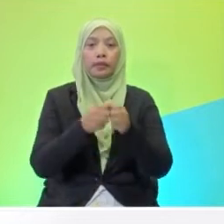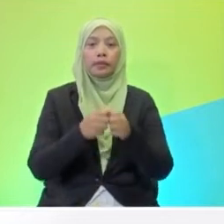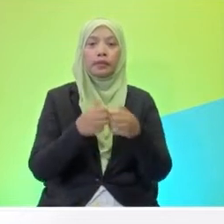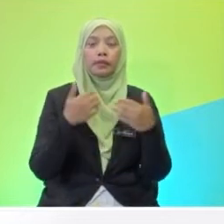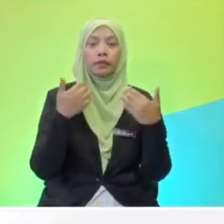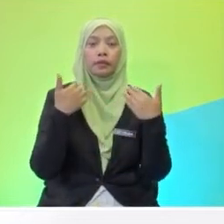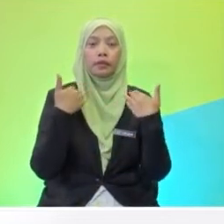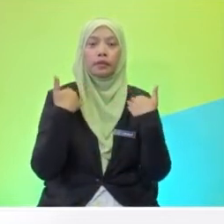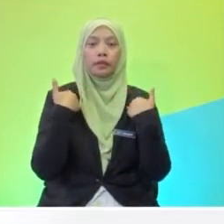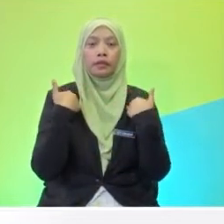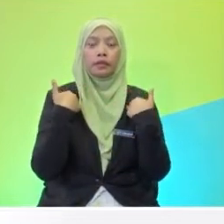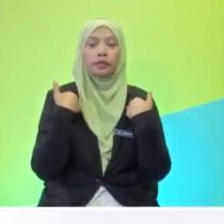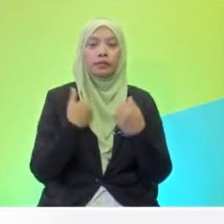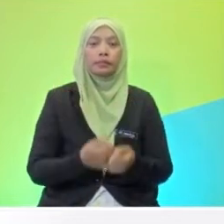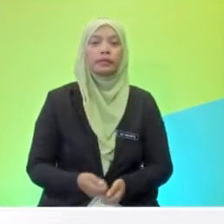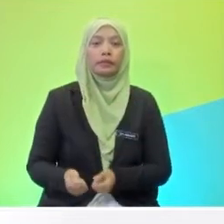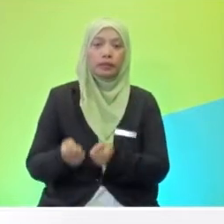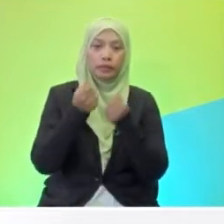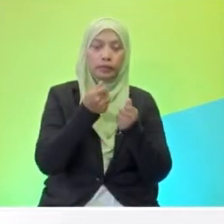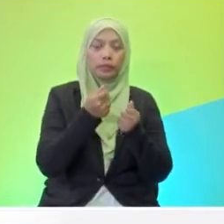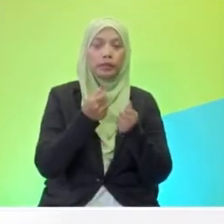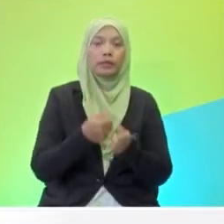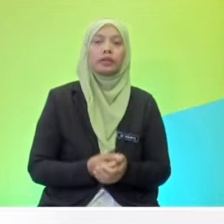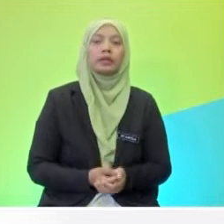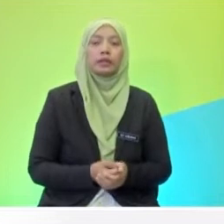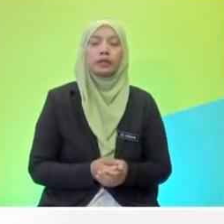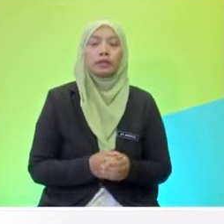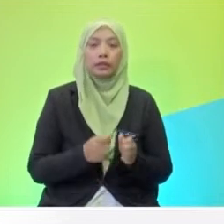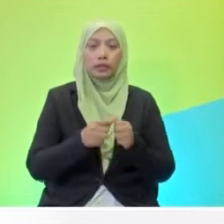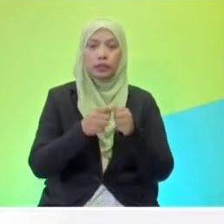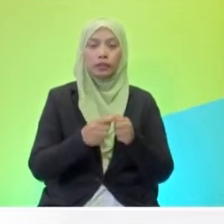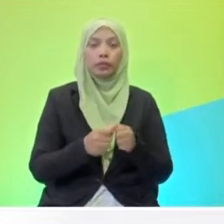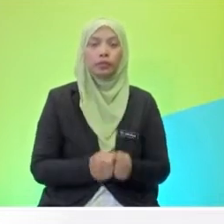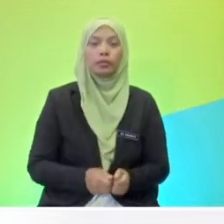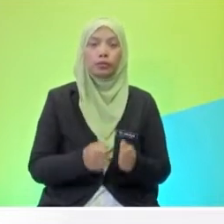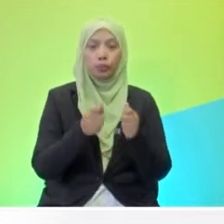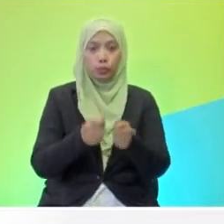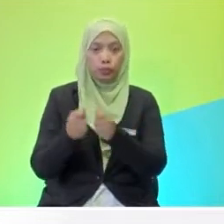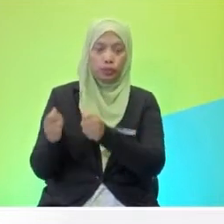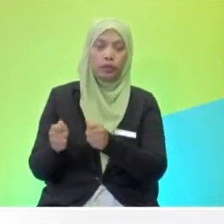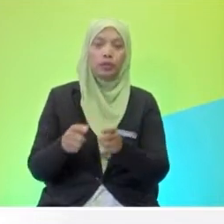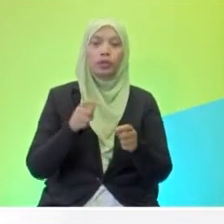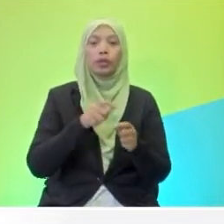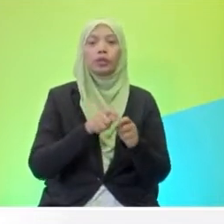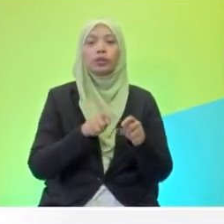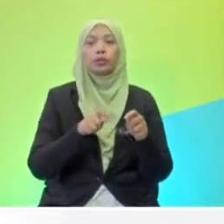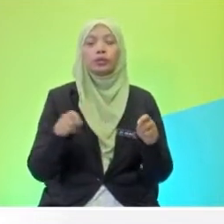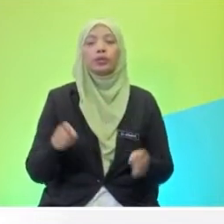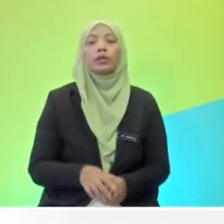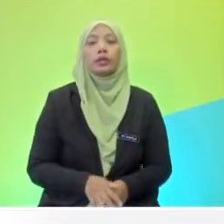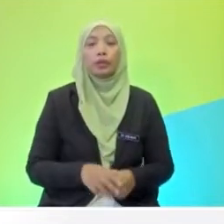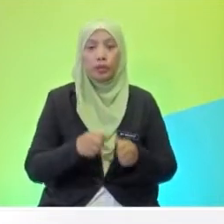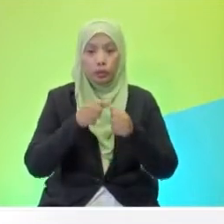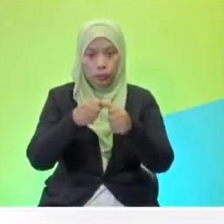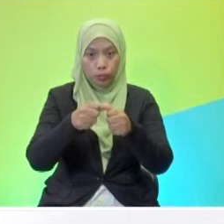pada pengangkutan sistem kerja di Indonesia yang tidak mengikuti Tuliskan 1 2 3 4 dan 5 mengikut urutan yang